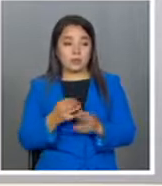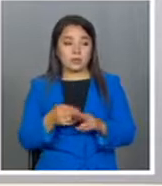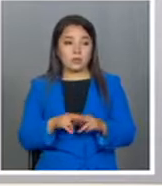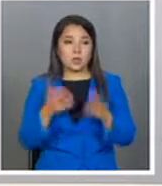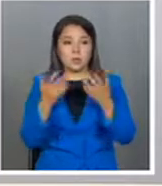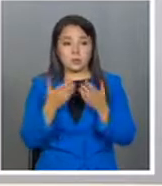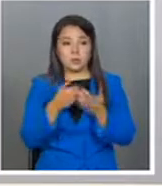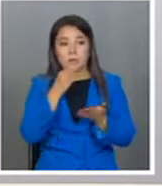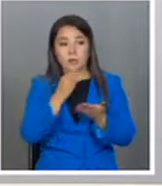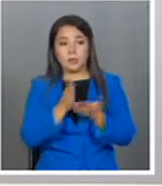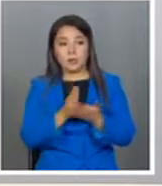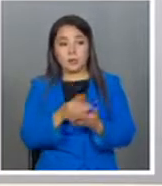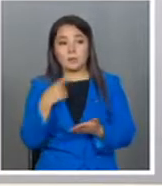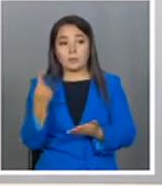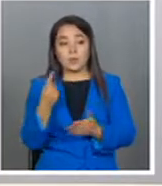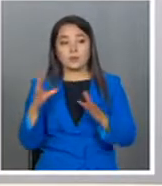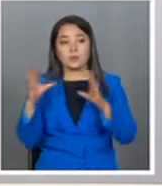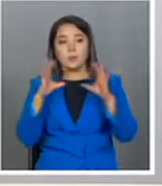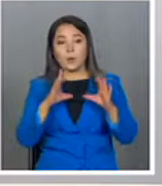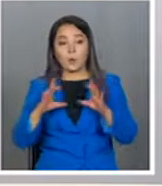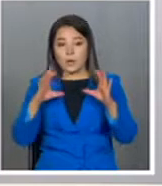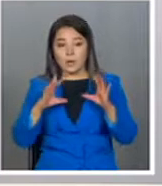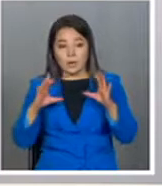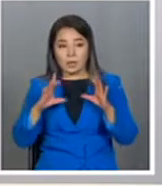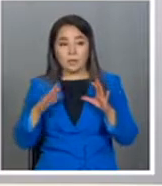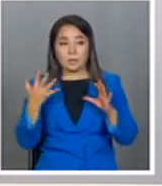орындай келе, біз бірінші дөңгелектің ауданы